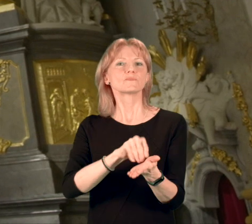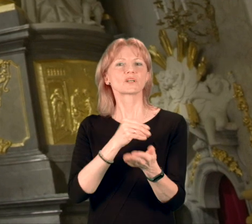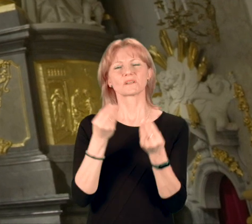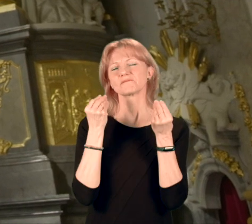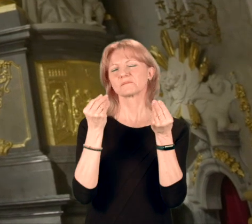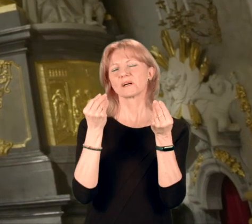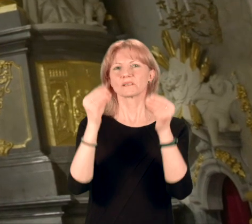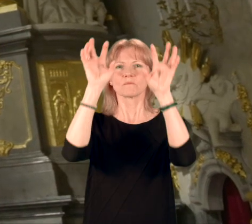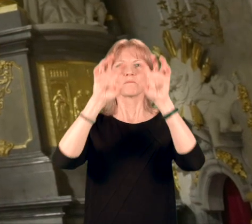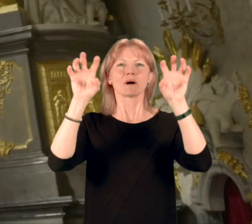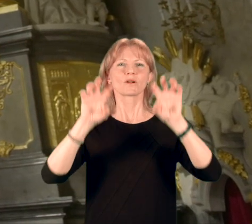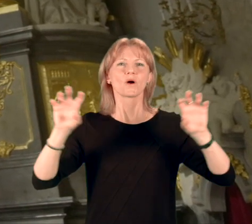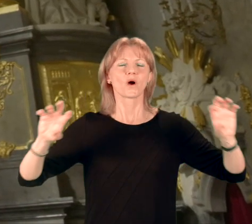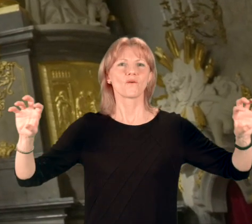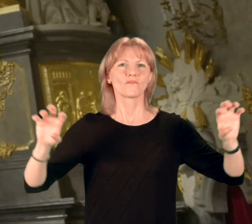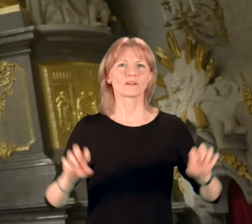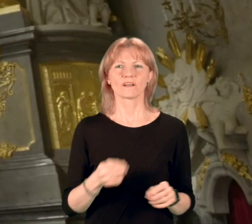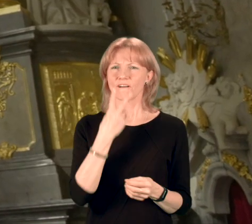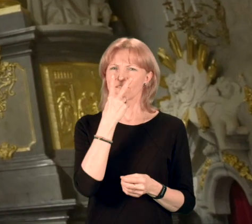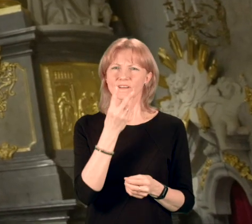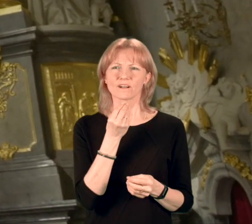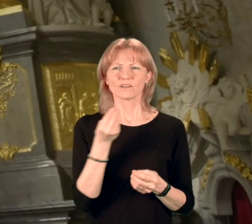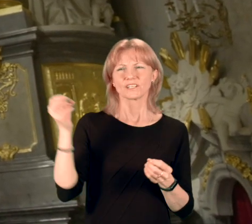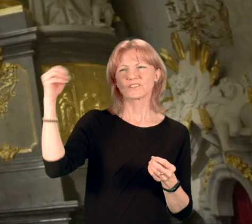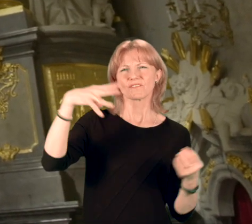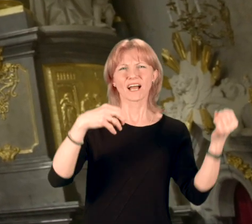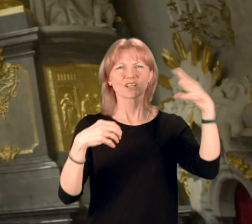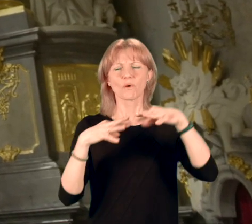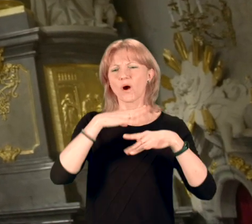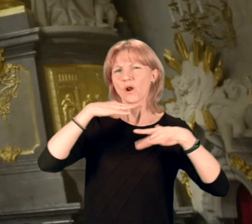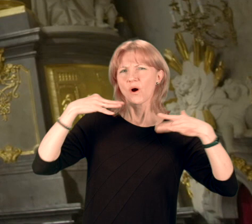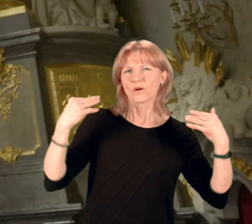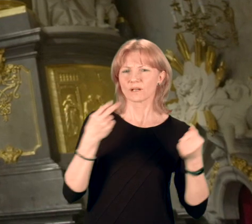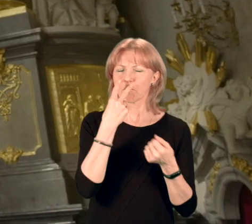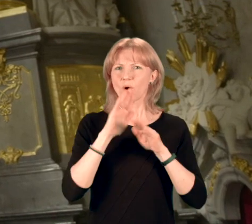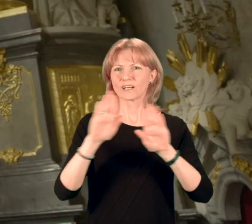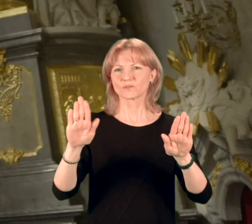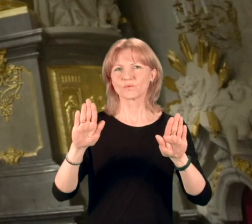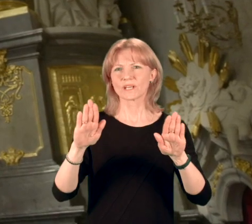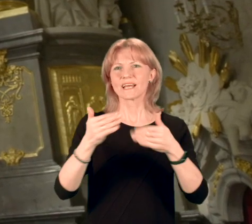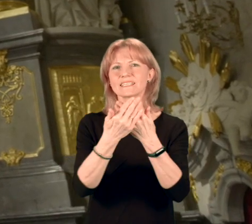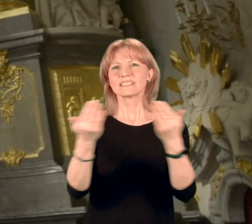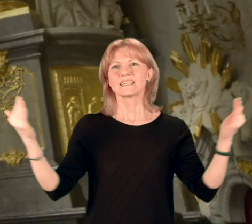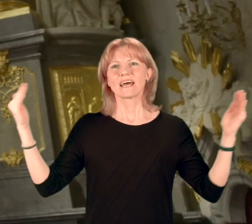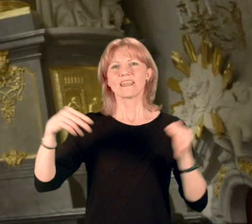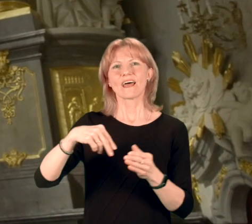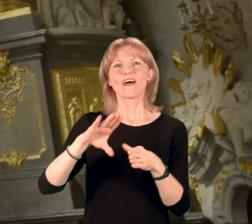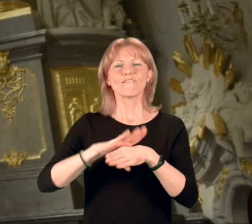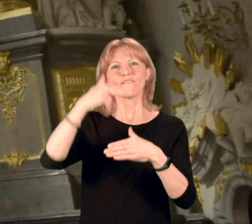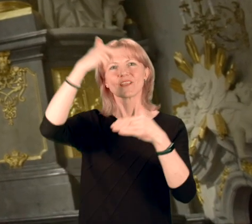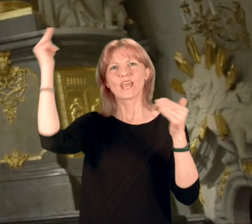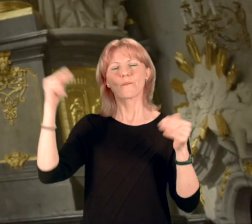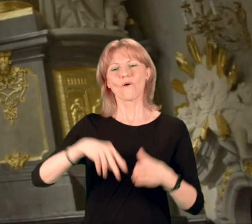efektach światłocieniowych i kolorystycznych ukazuje scenę wniebowzięcia Najświętszej Maryi Panny. Całą kompozycję można